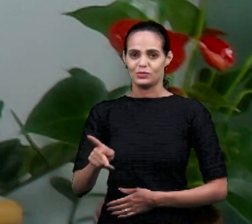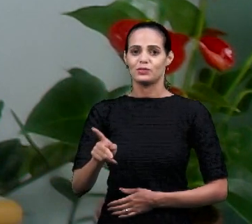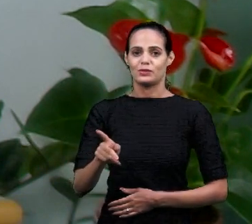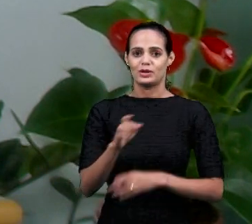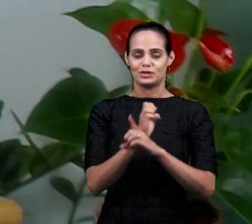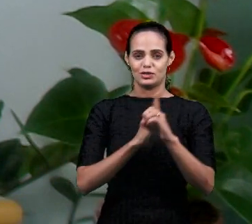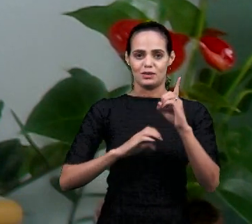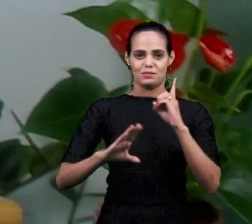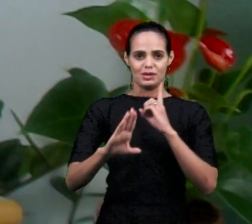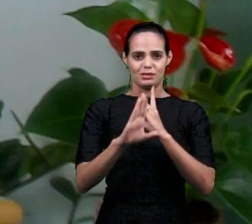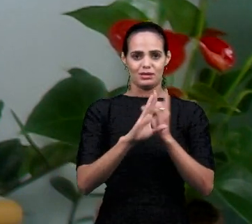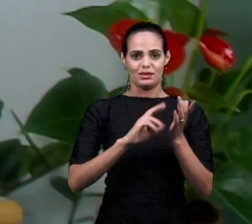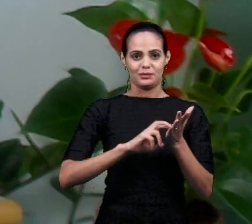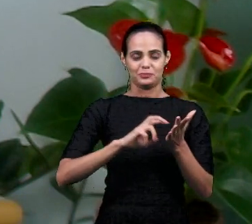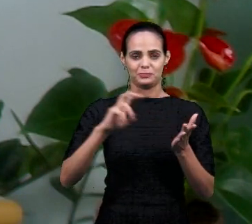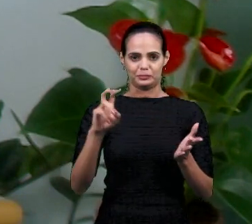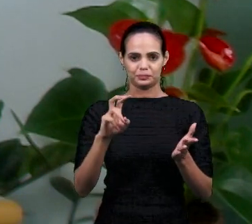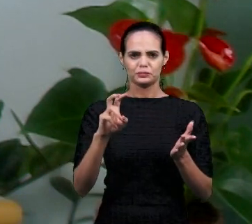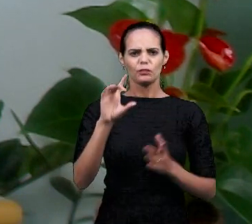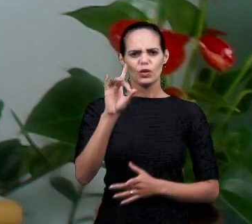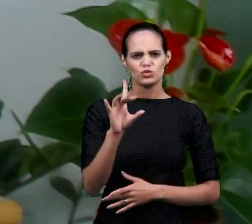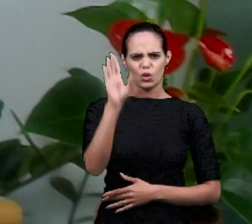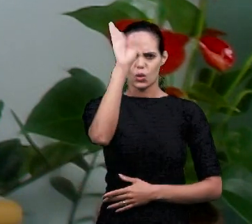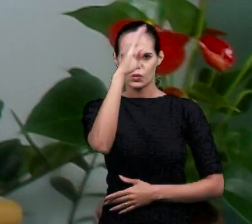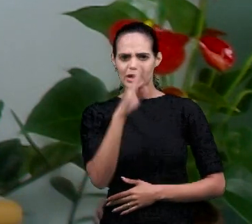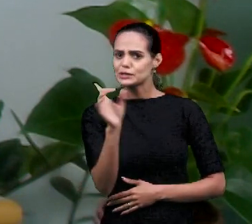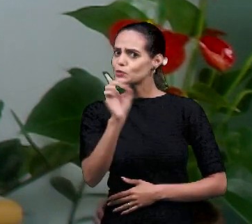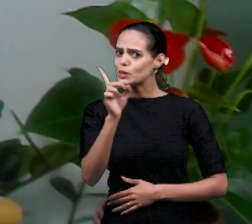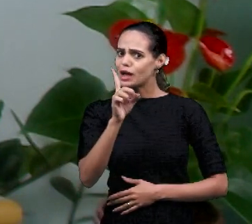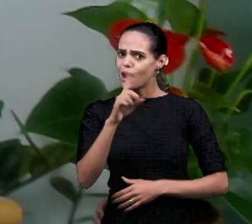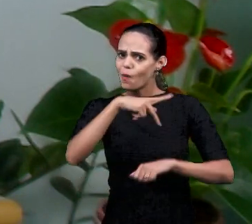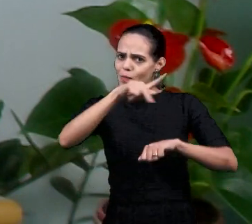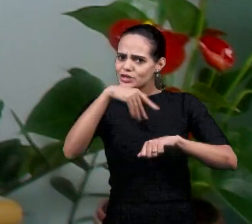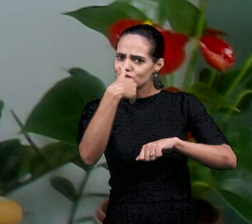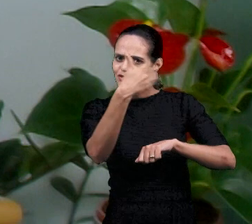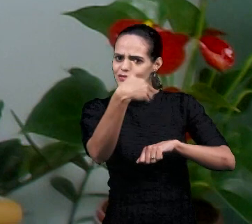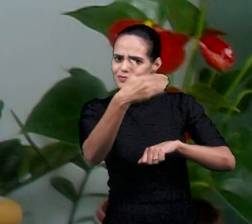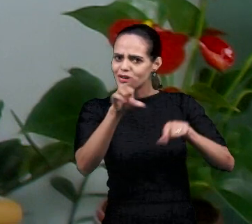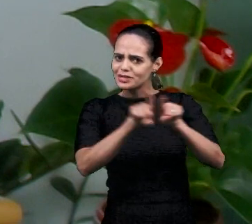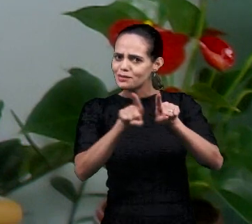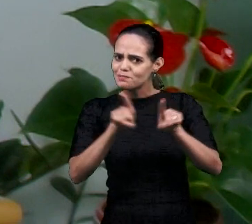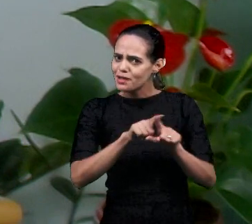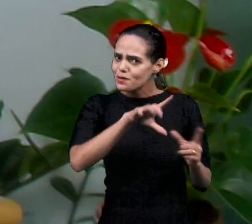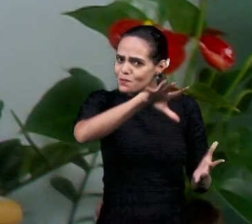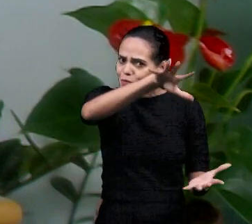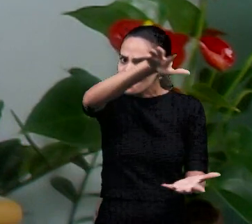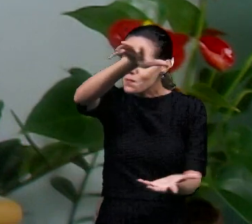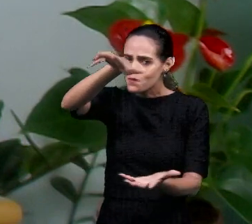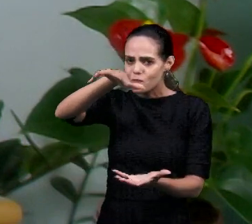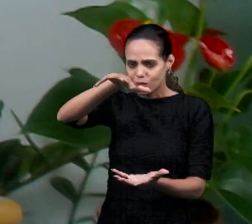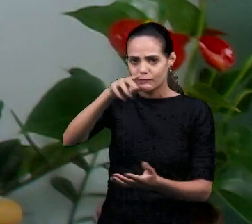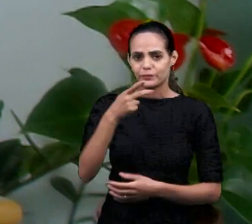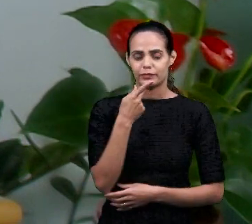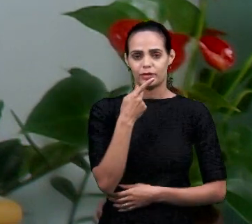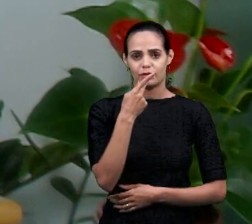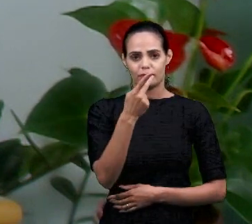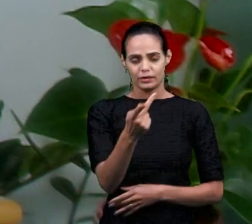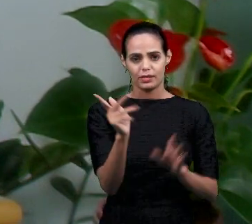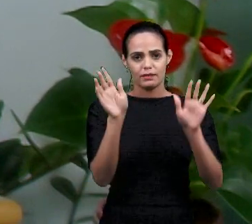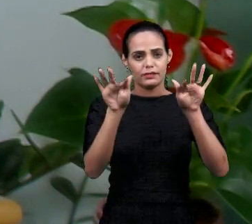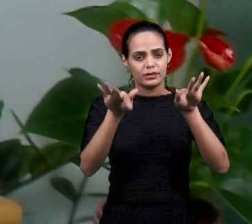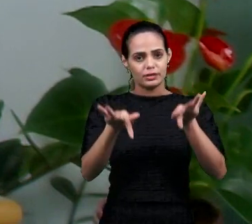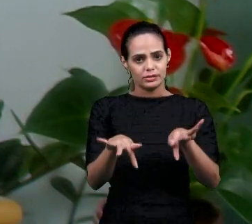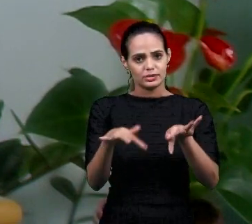dominicale, pas seulement du Brésil, mais aussi de l'étranger. Je veux dire que nous sommes en train de